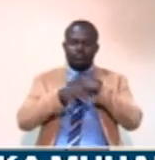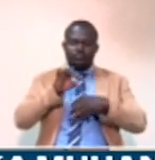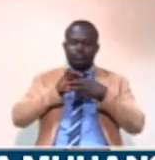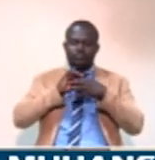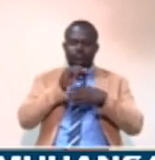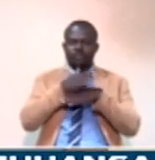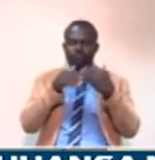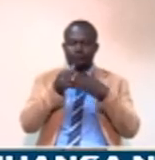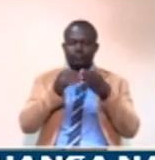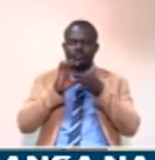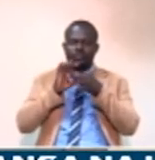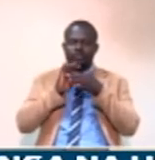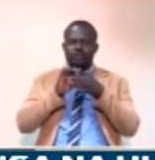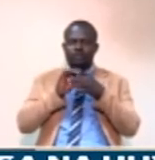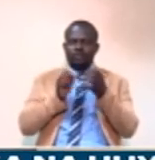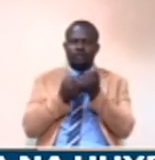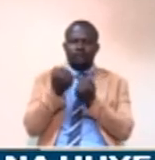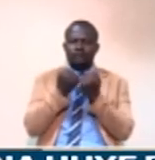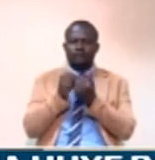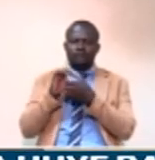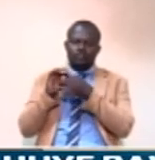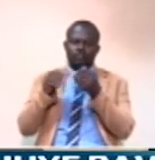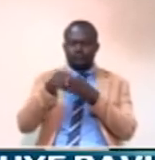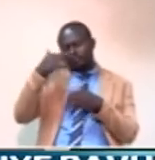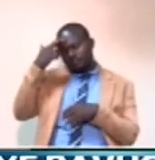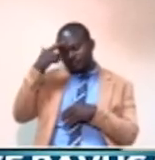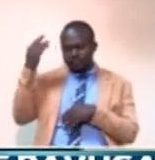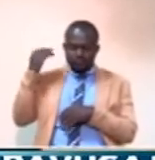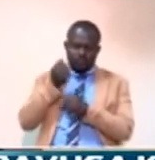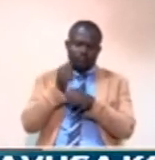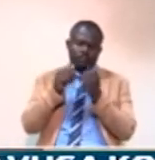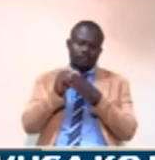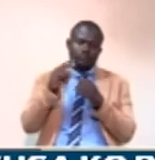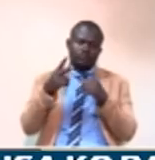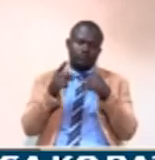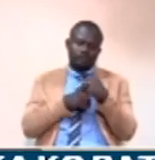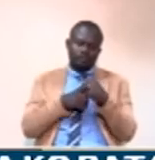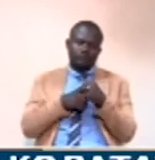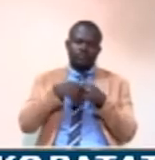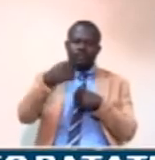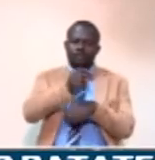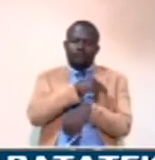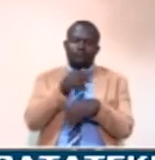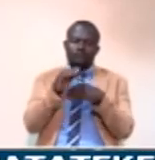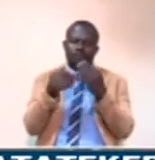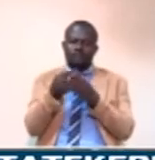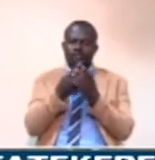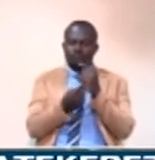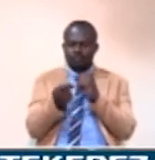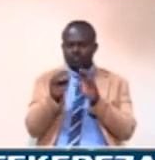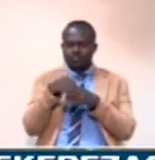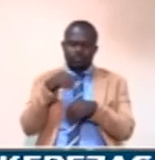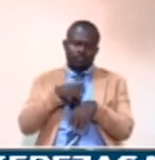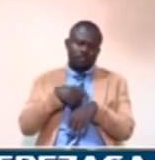Minisiteri y'Ububanyi n'Amahanga n'Ubutwererane, aho bifatanyije mu kwibuka abari abakozi 26 bizi Minisiteri zombi bishwe mu gihe cya